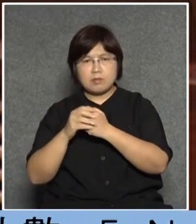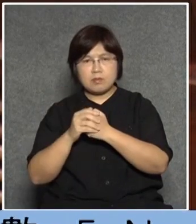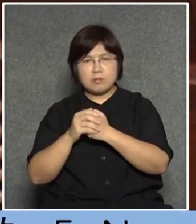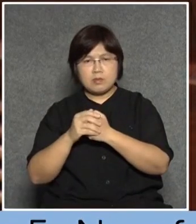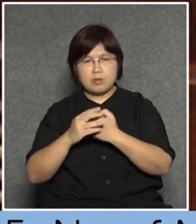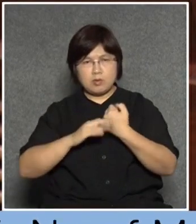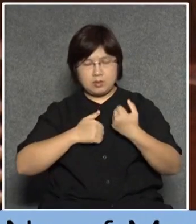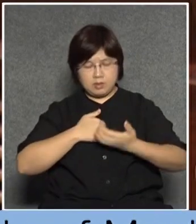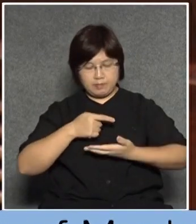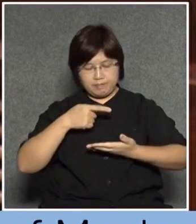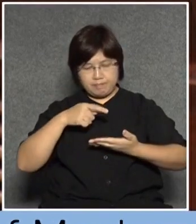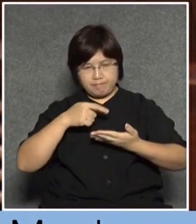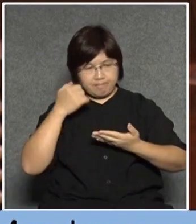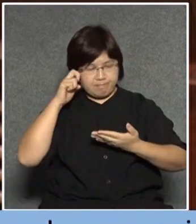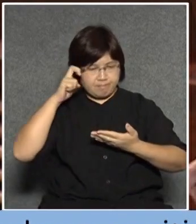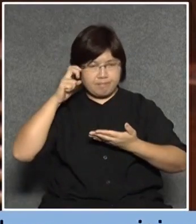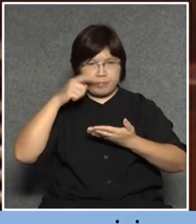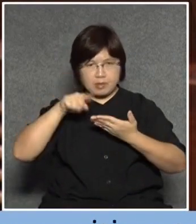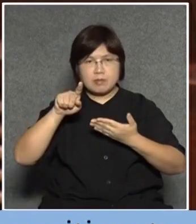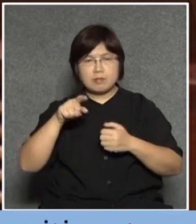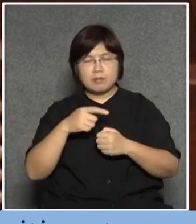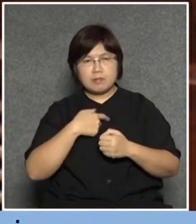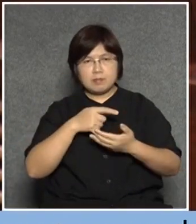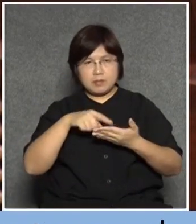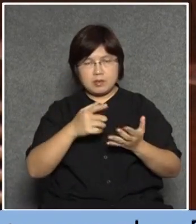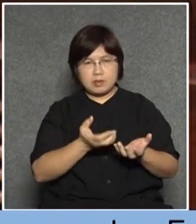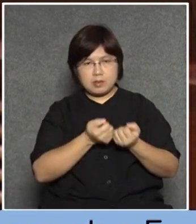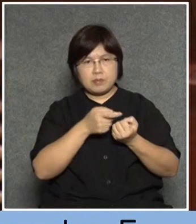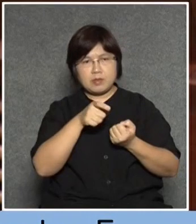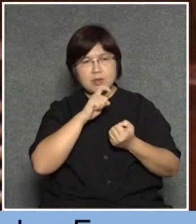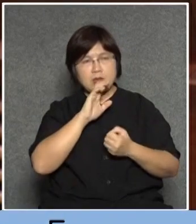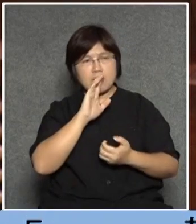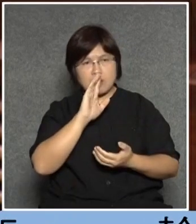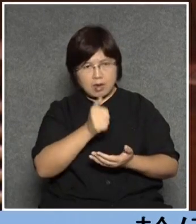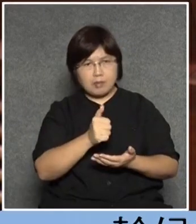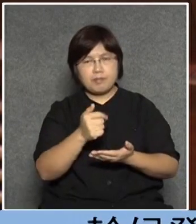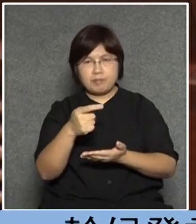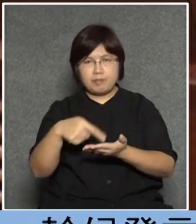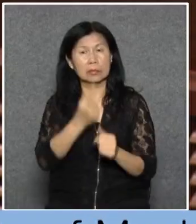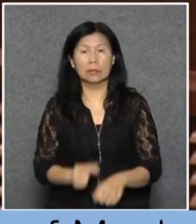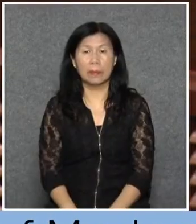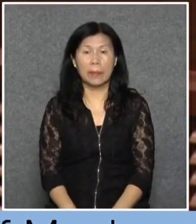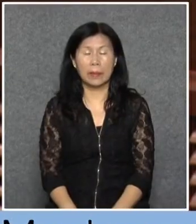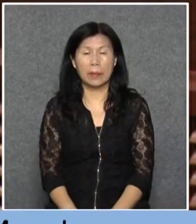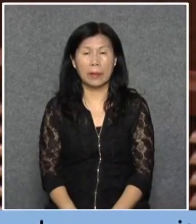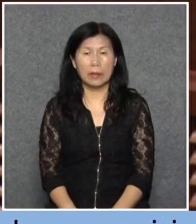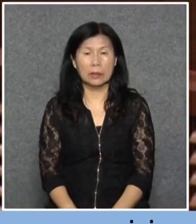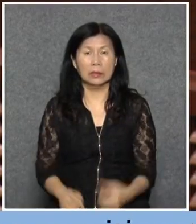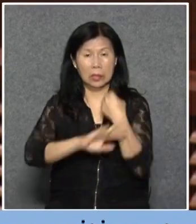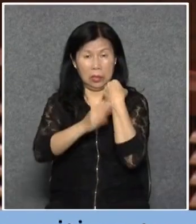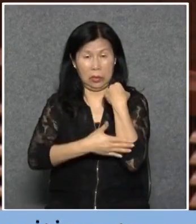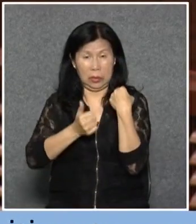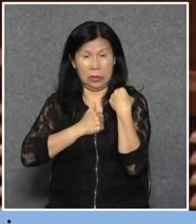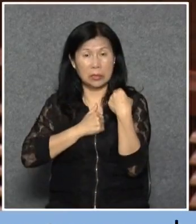師審批。咁佢而家審批過程中咧，係必須信納係有理據嘅先會批出呢個法還嘅。當值律師服務入